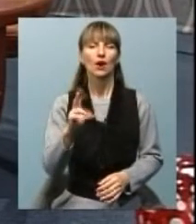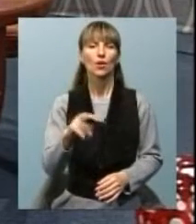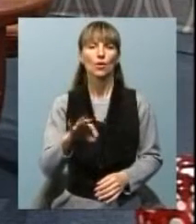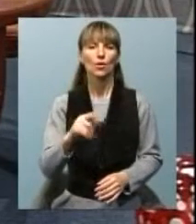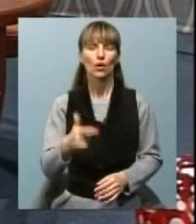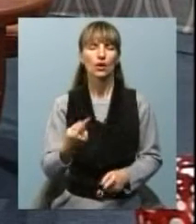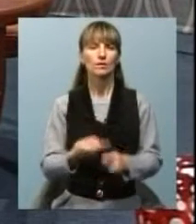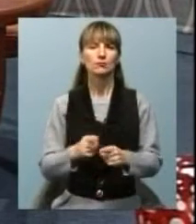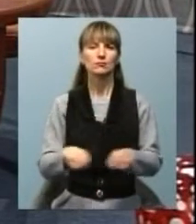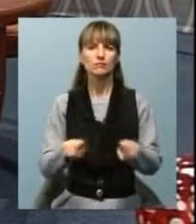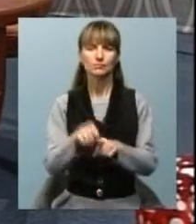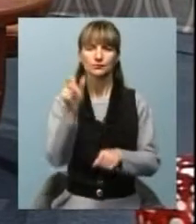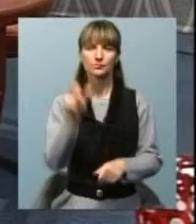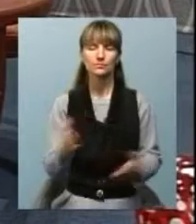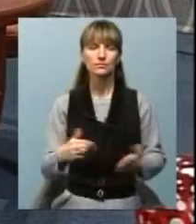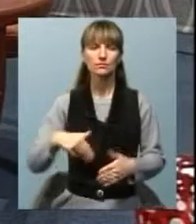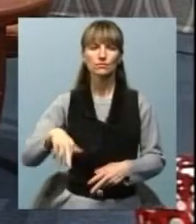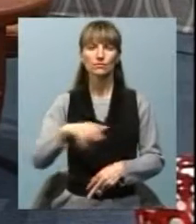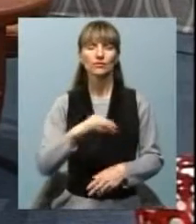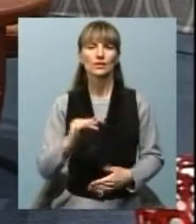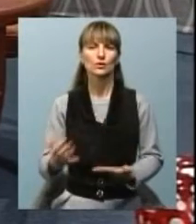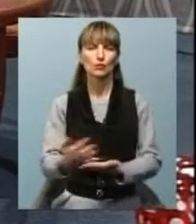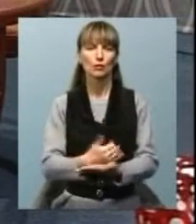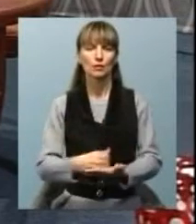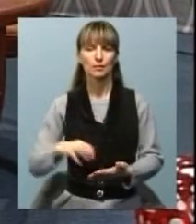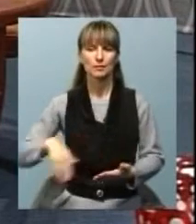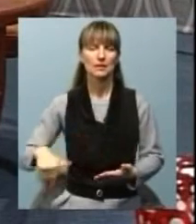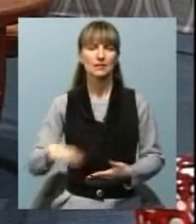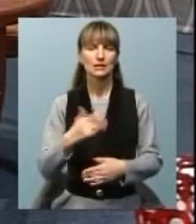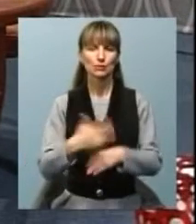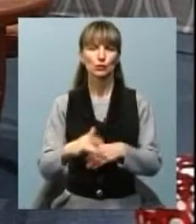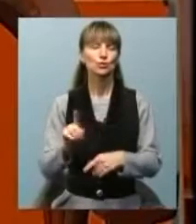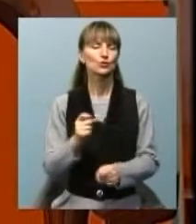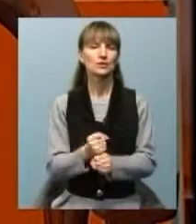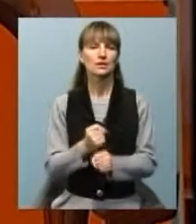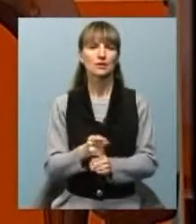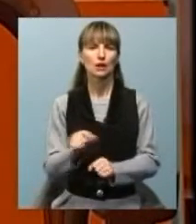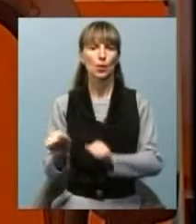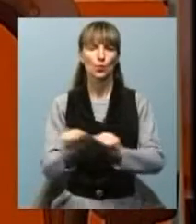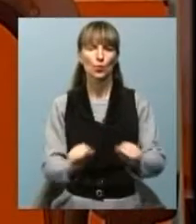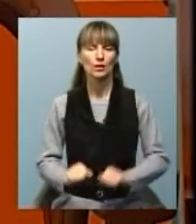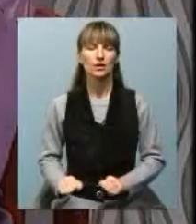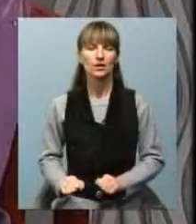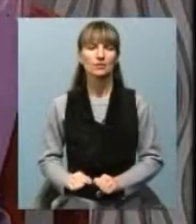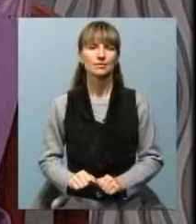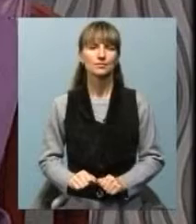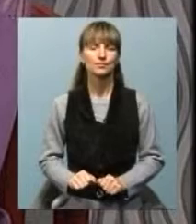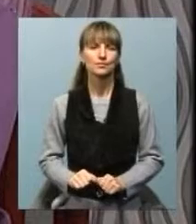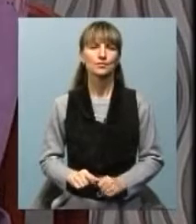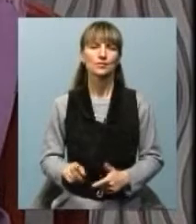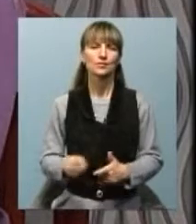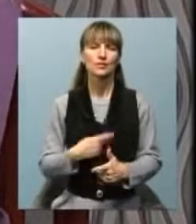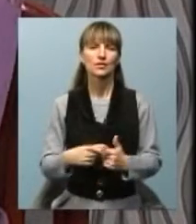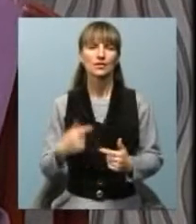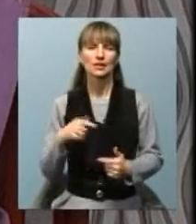такий, це така людина, котра ходить і збирає після всіх сміття? Чи що вона робить? Вона убирає. Вона, або ще